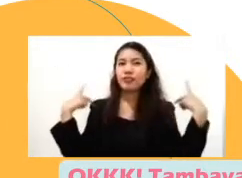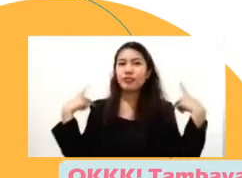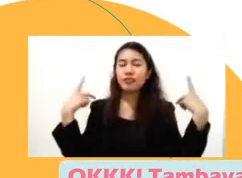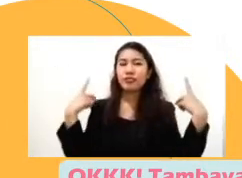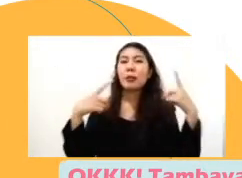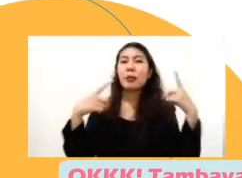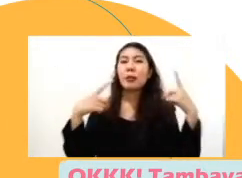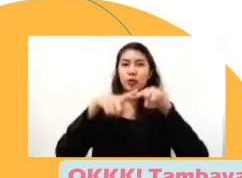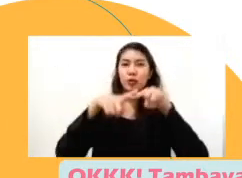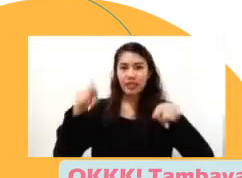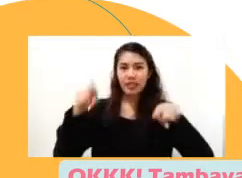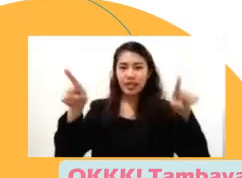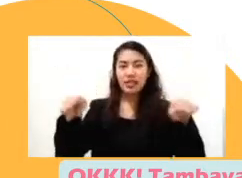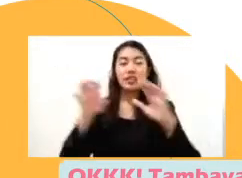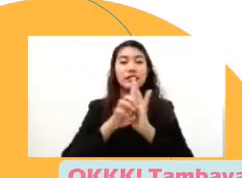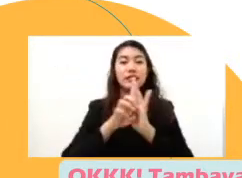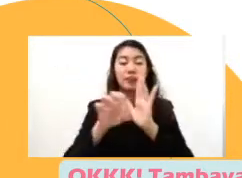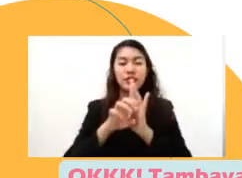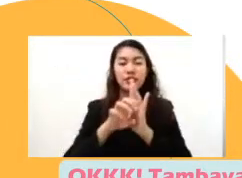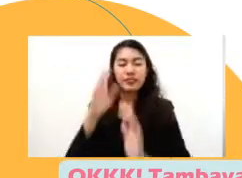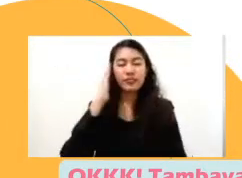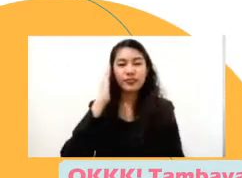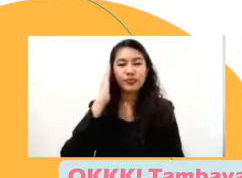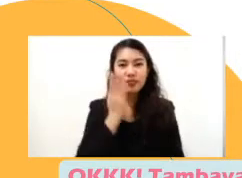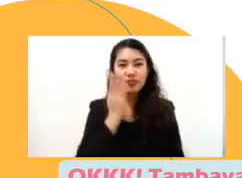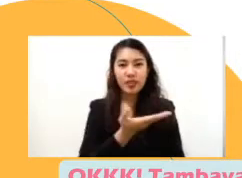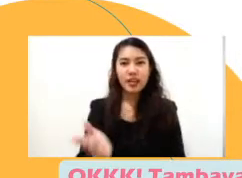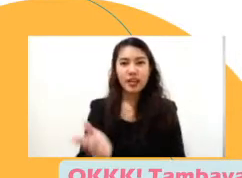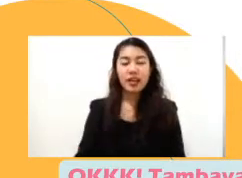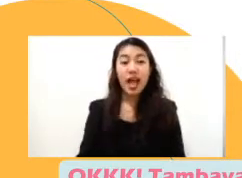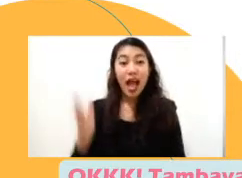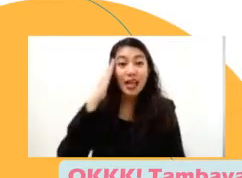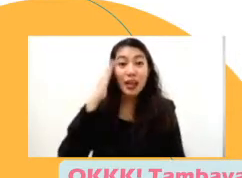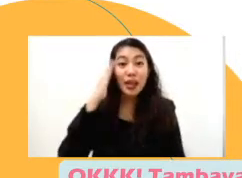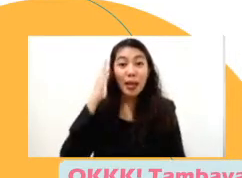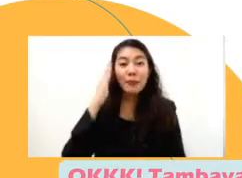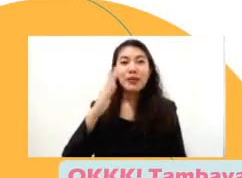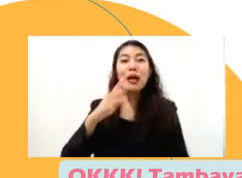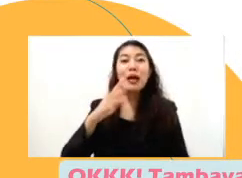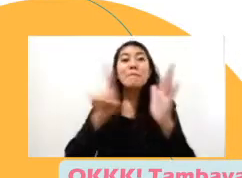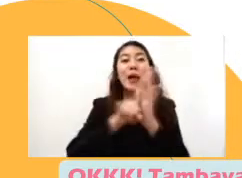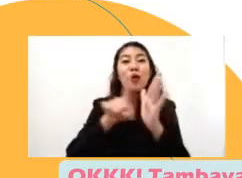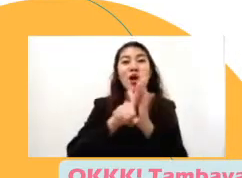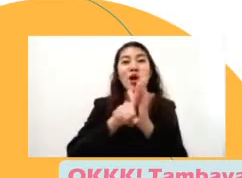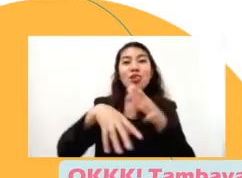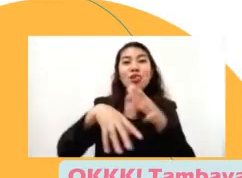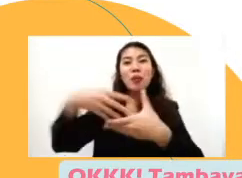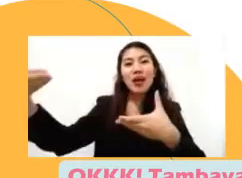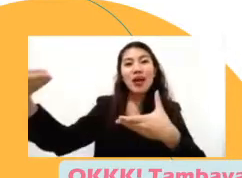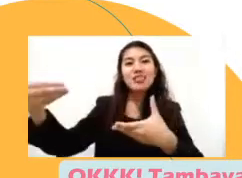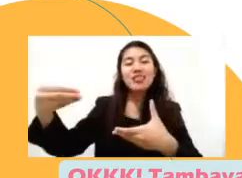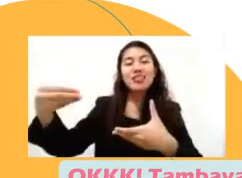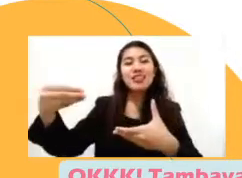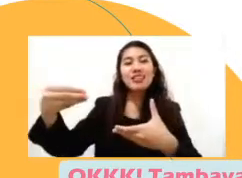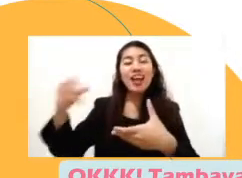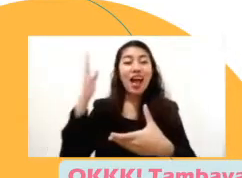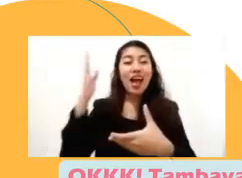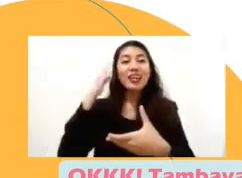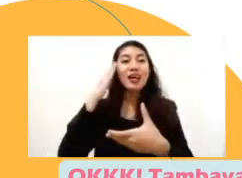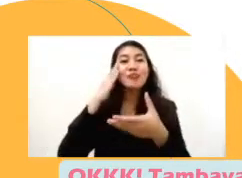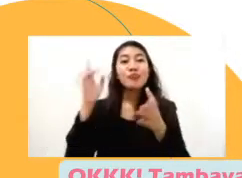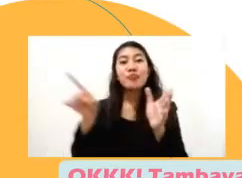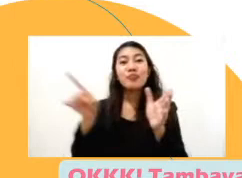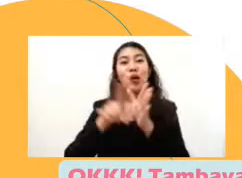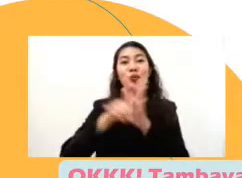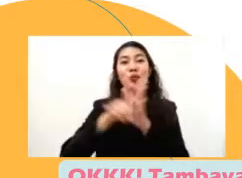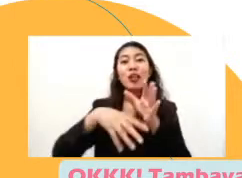nito example na to. And I'm sure alam nyo to. Yung Bawal Lumabas ni Kim Chu, di ba? Parang... Gusto ko